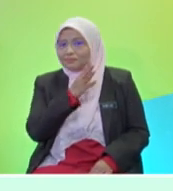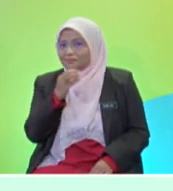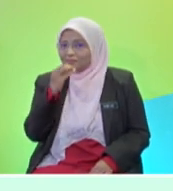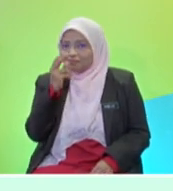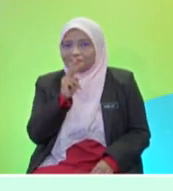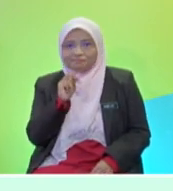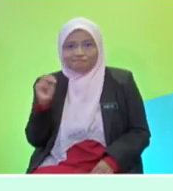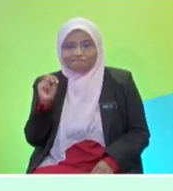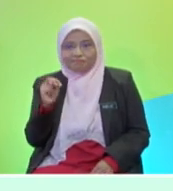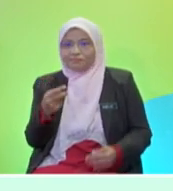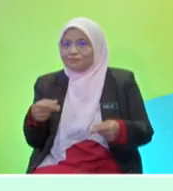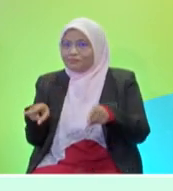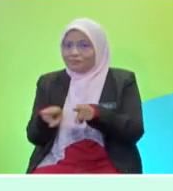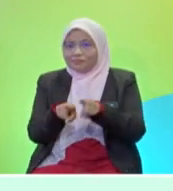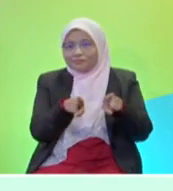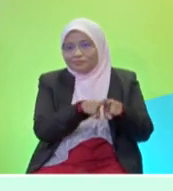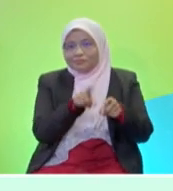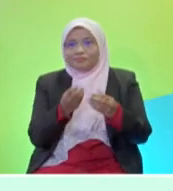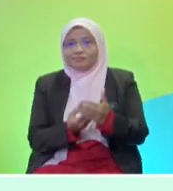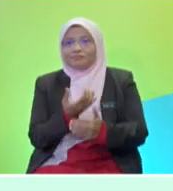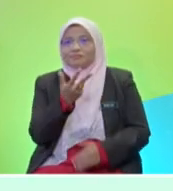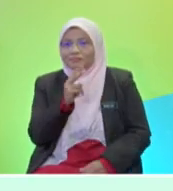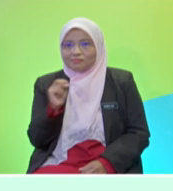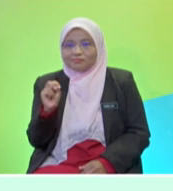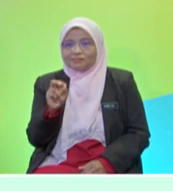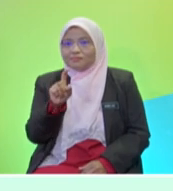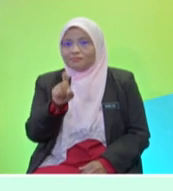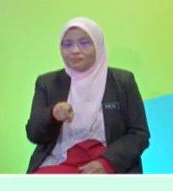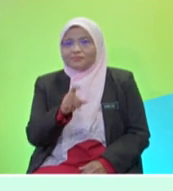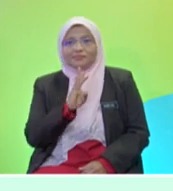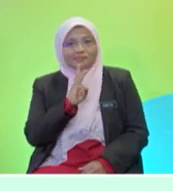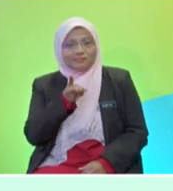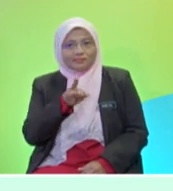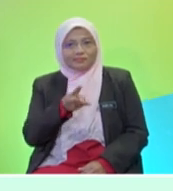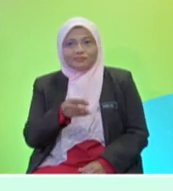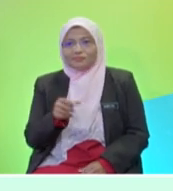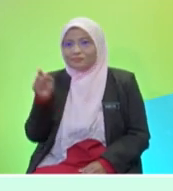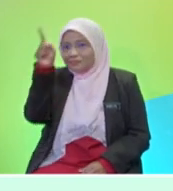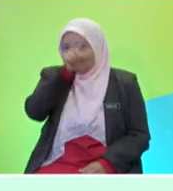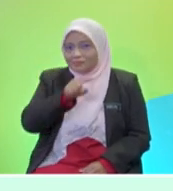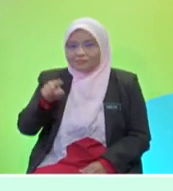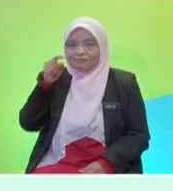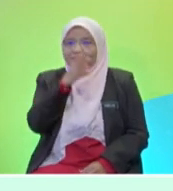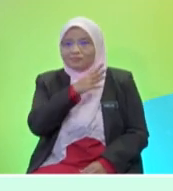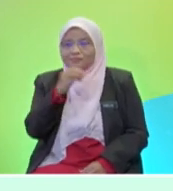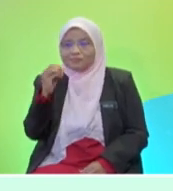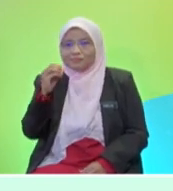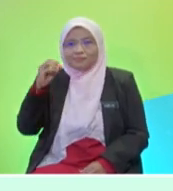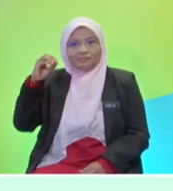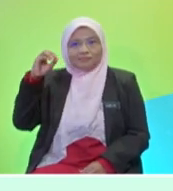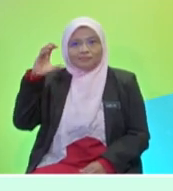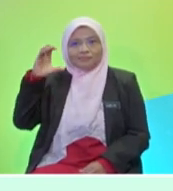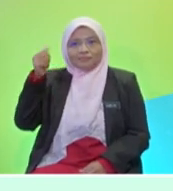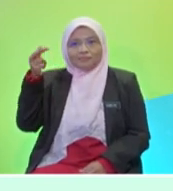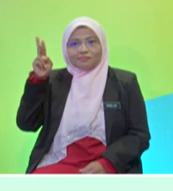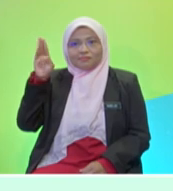tumbuh-tumbuhan. Tumbuh-tumbuhan memerlukan air, cahaya matahari dan karbon dioksida untuk